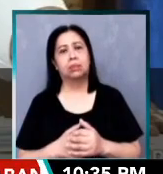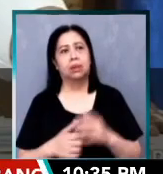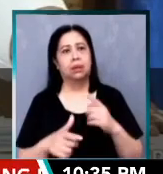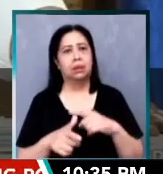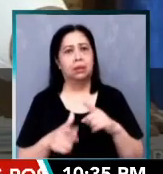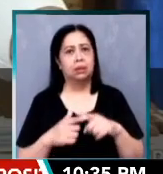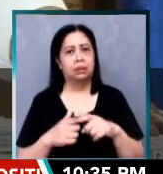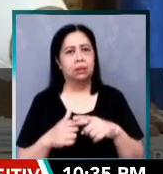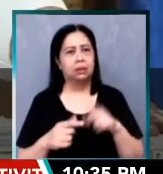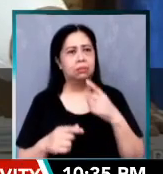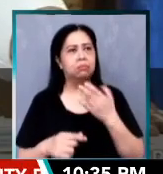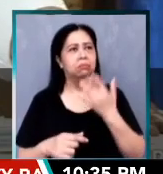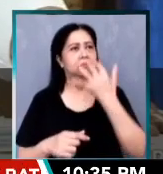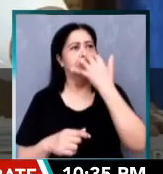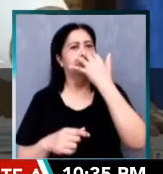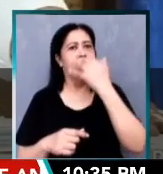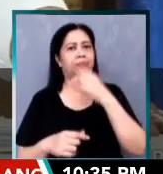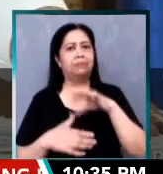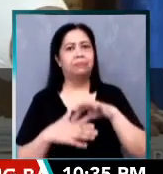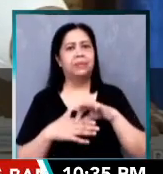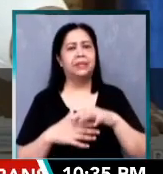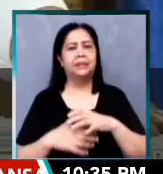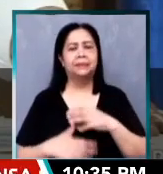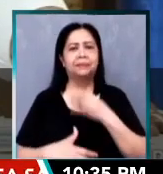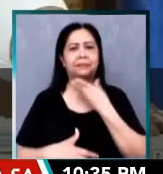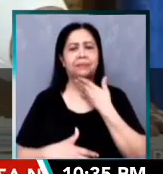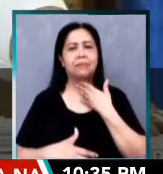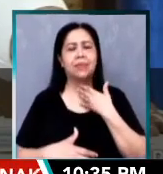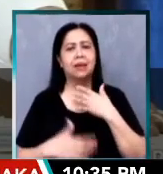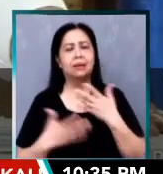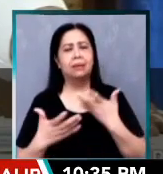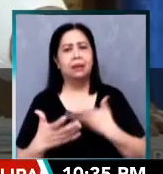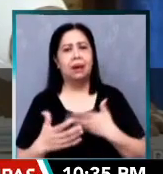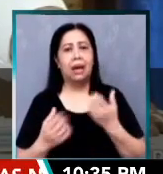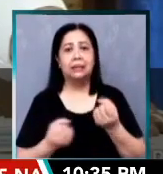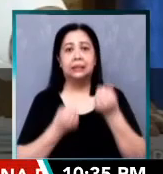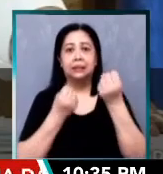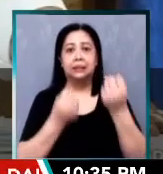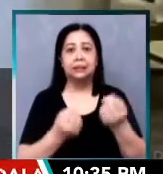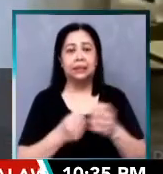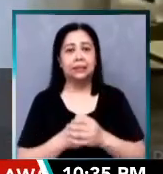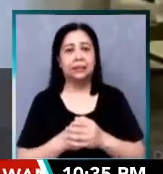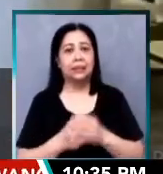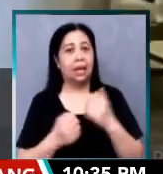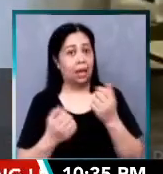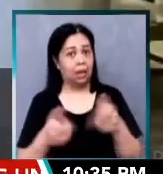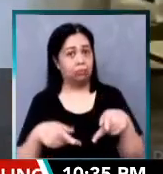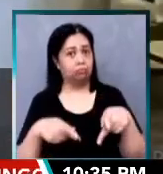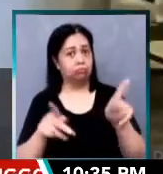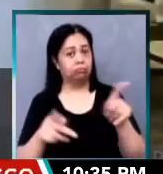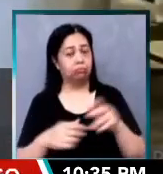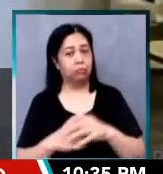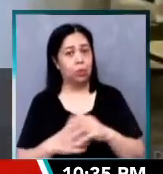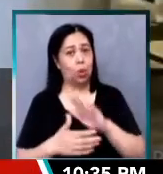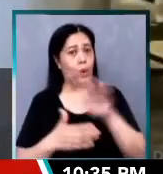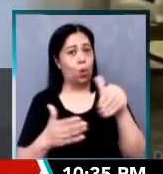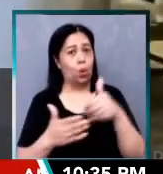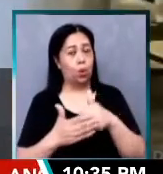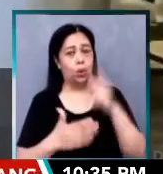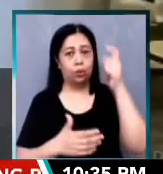yung karne dyan, I suggest, I am authorizing all governors and